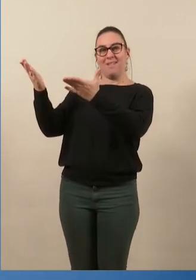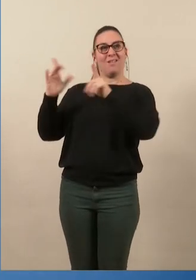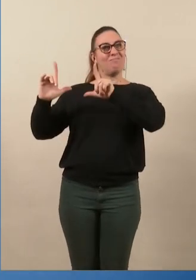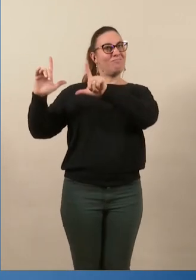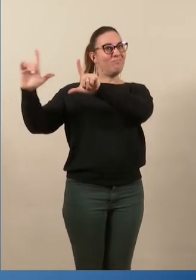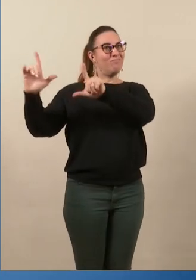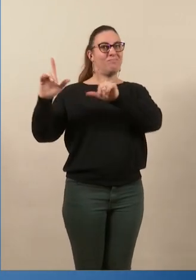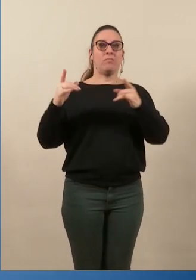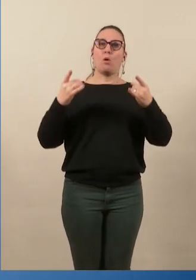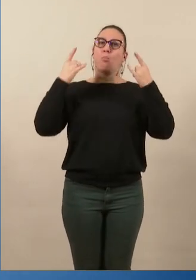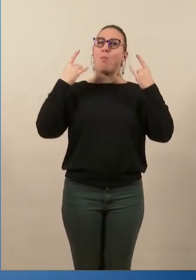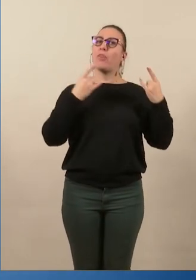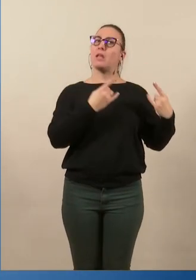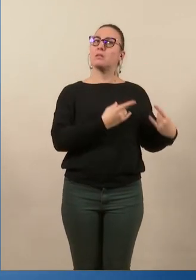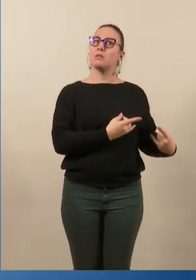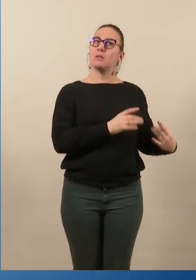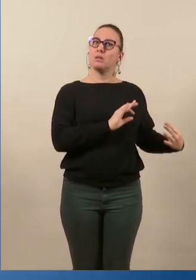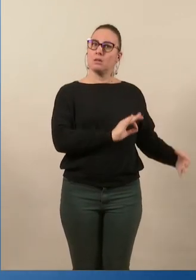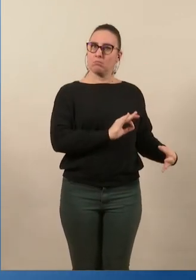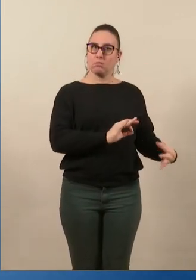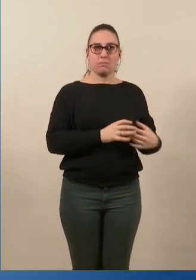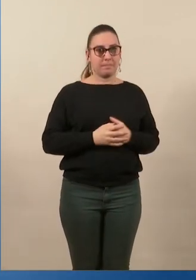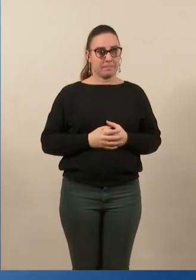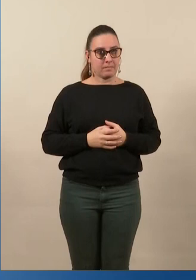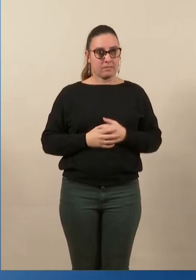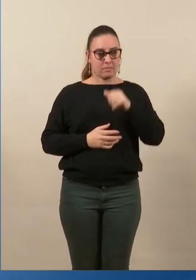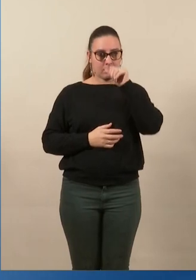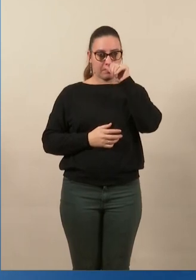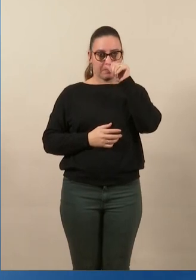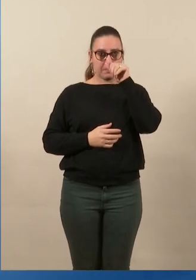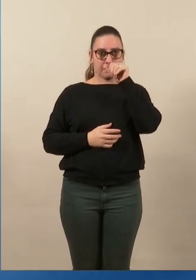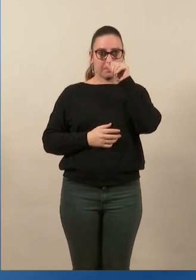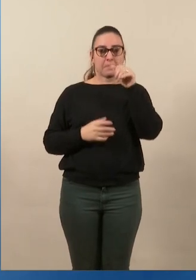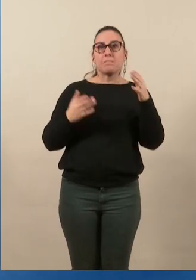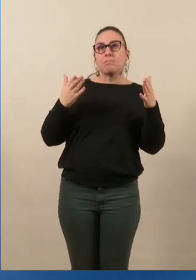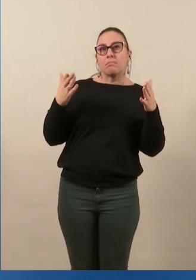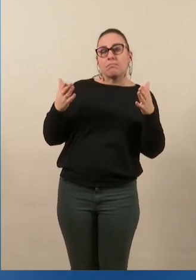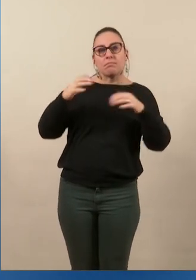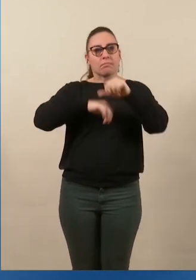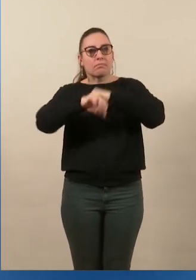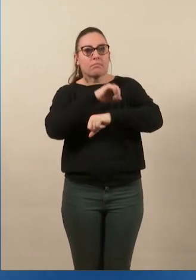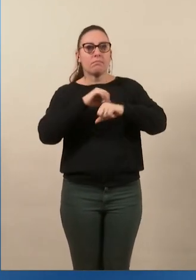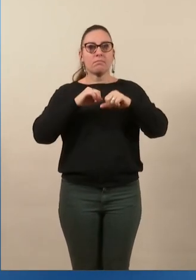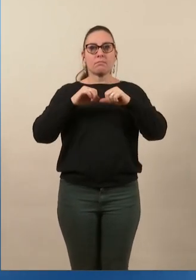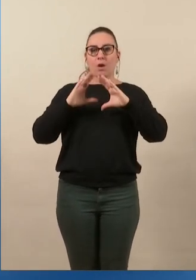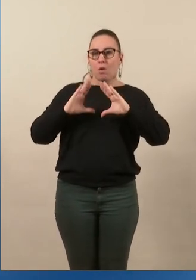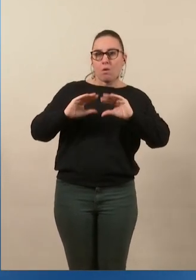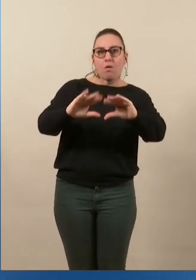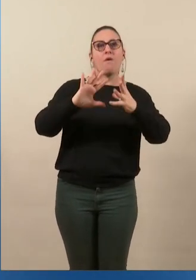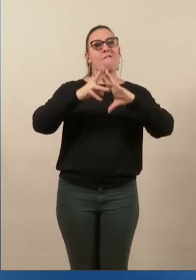modeste mais voilà quelques exemples de ce qui peut être de ce qu'on peut mettre en place comme